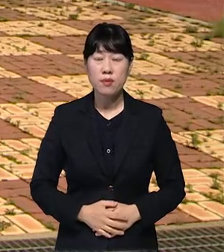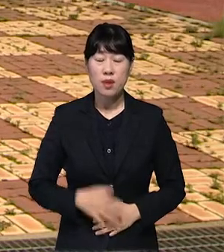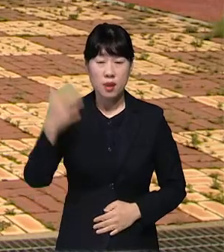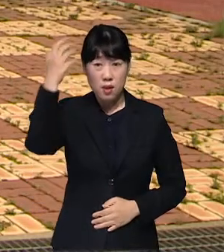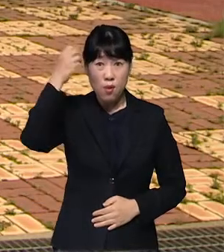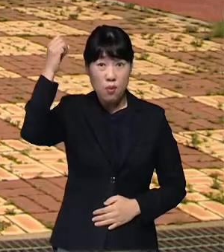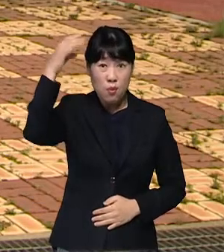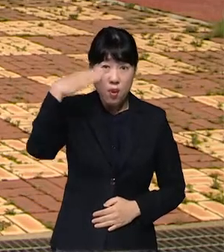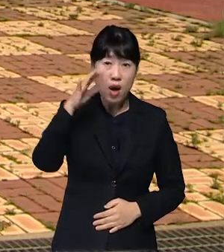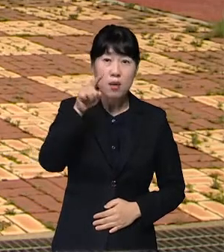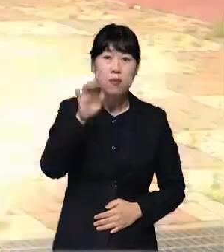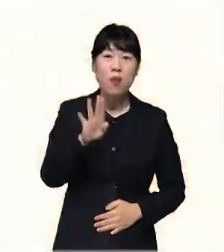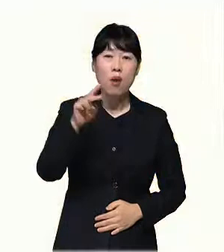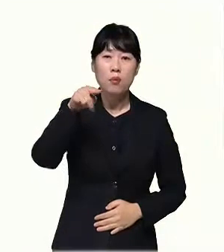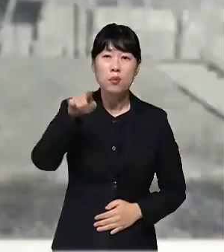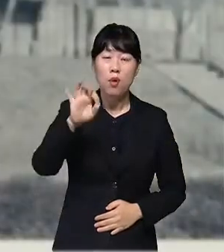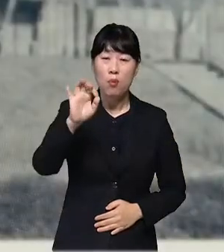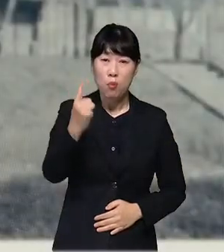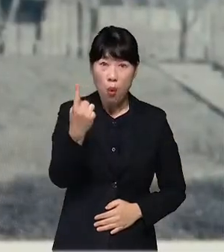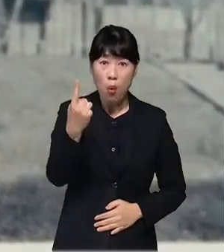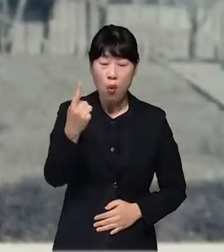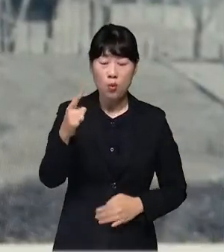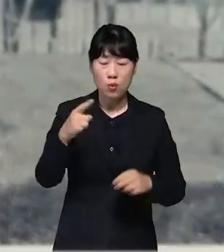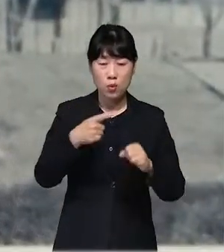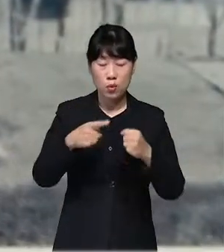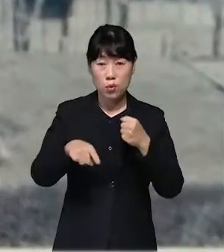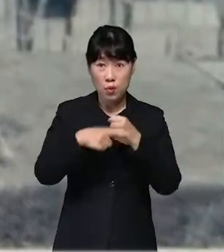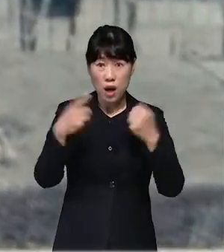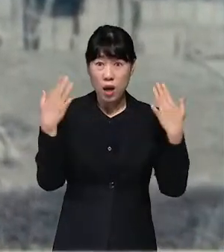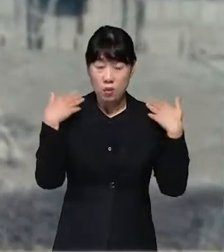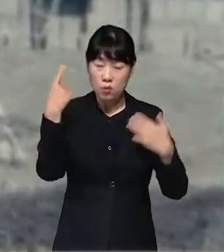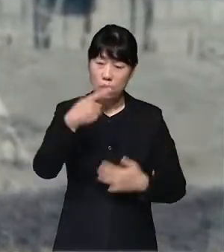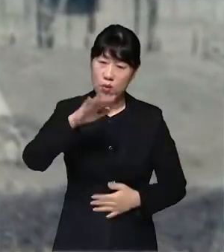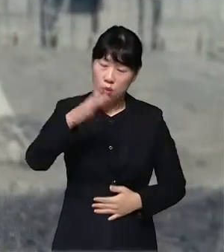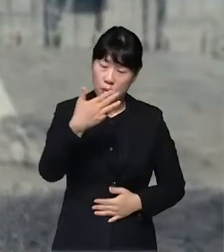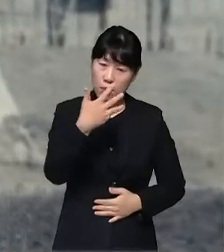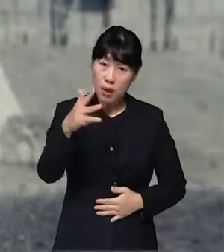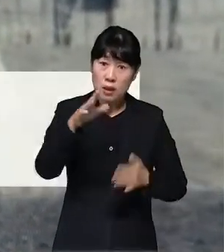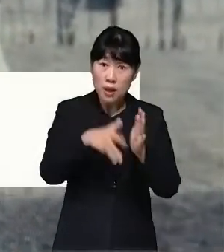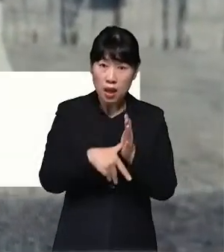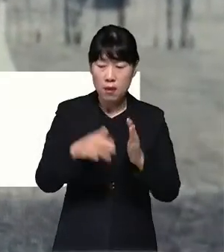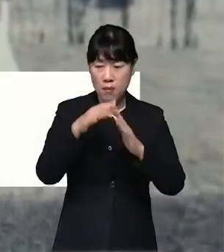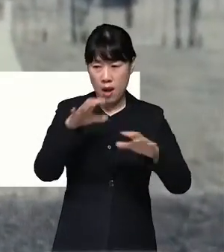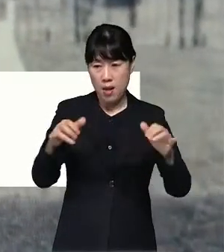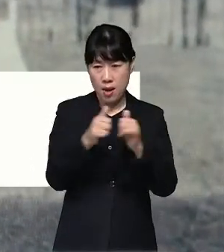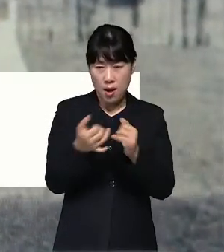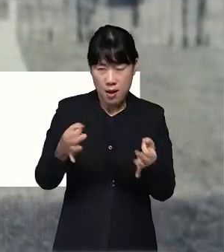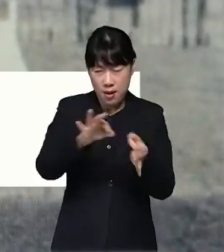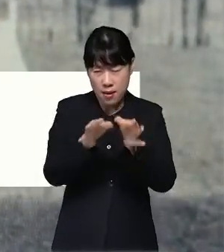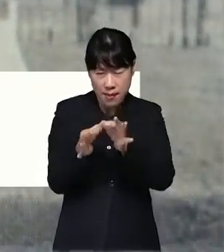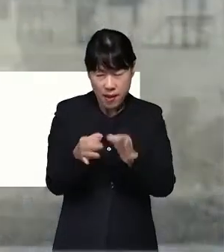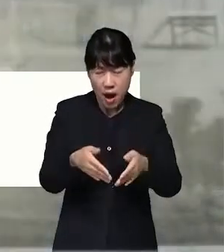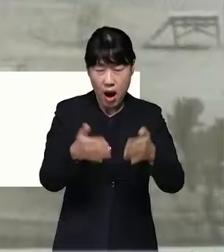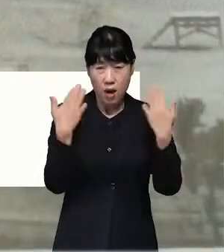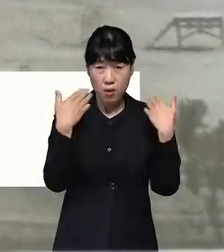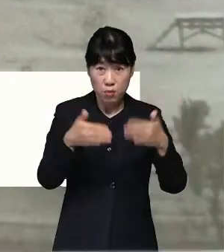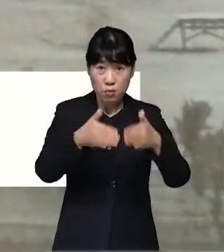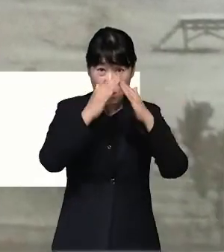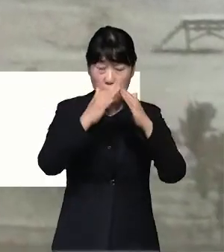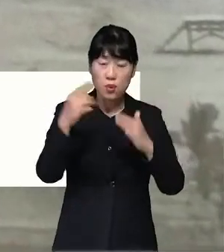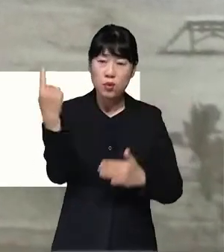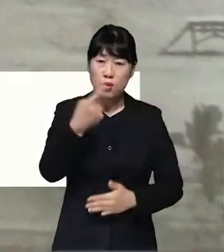영광 법성포 초등 학교입니다 1908년 마을 주민들이 십시일반으로 돈을 모아 조성한 이 학교는